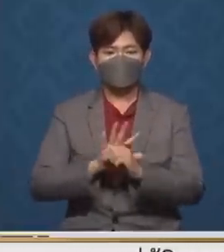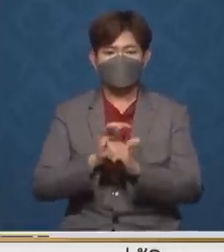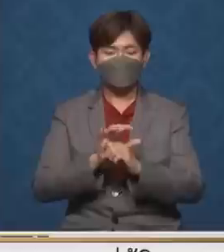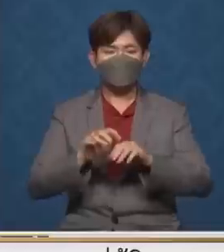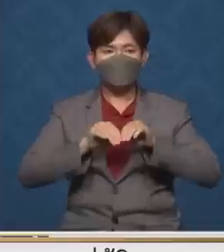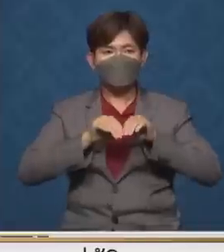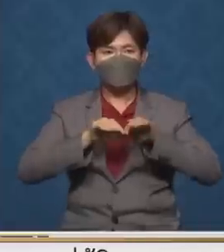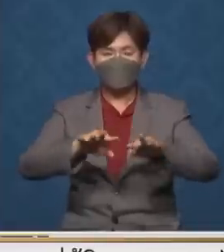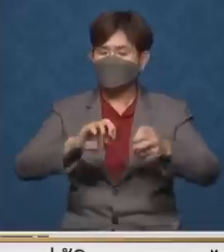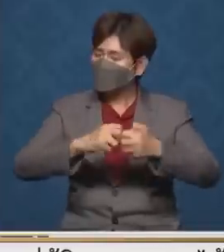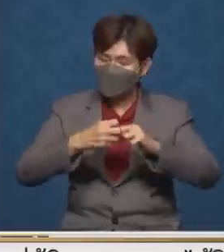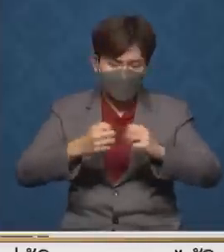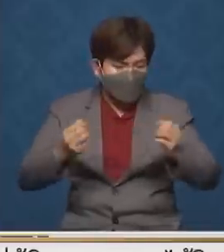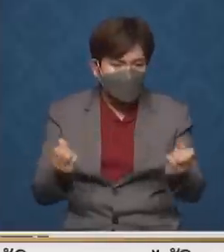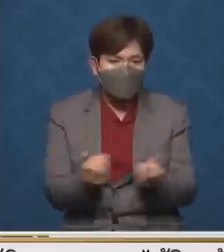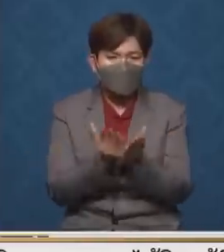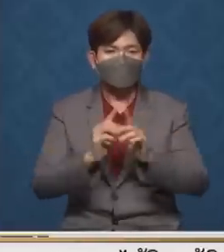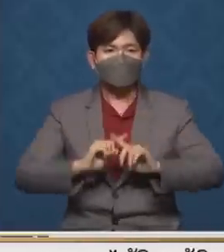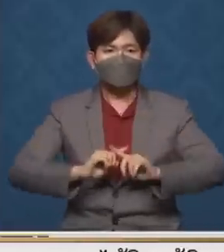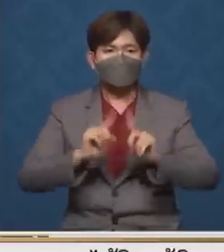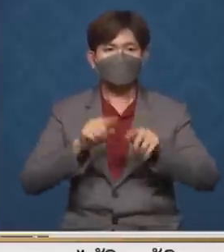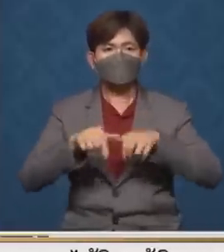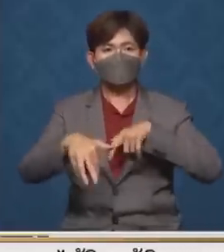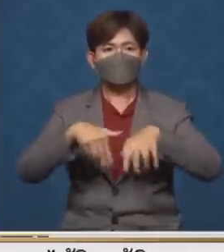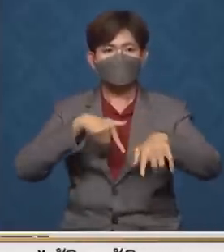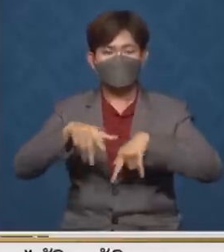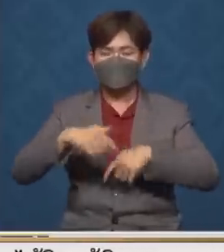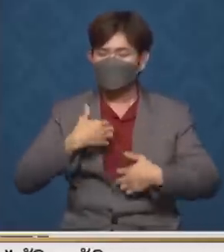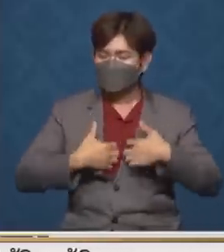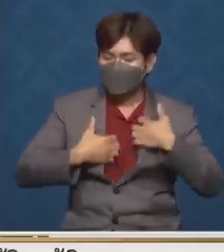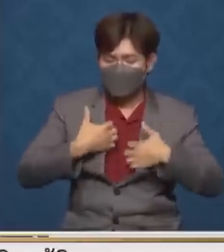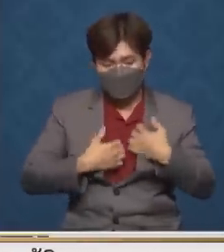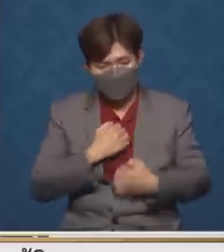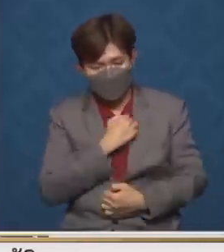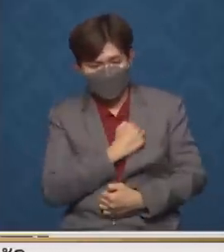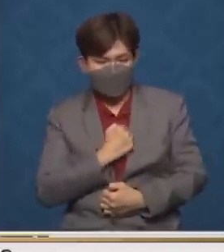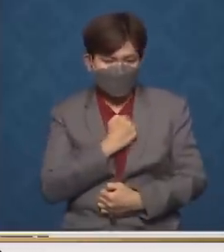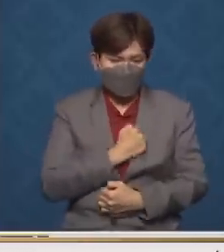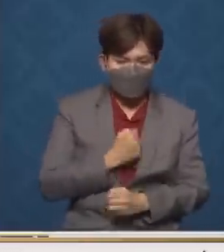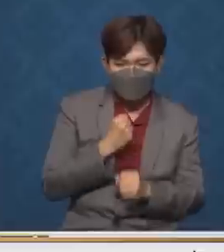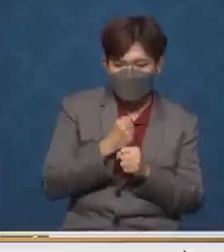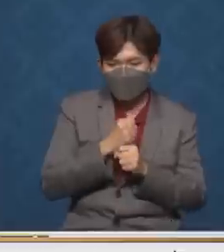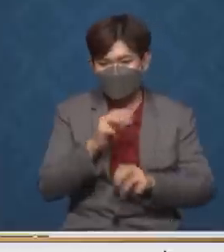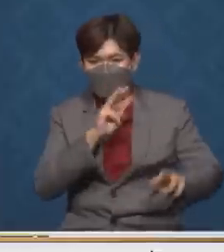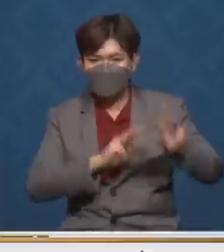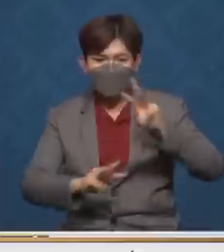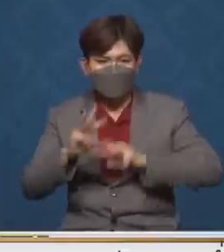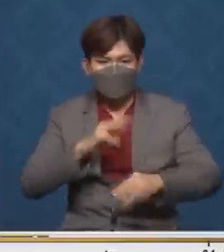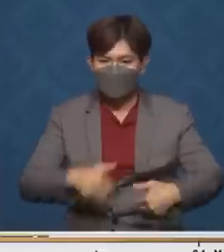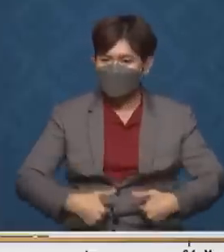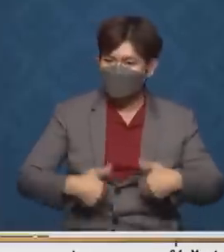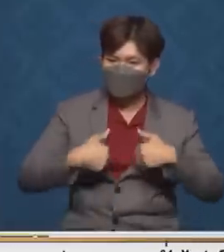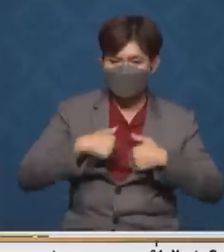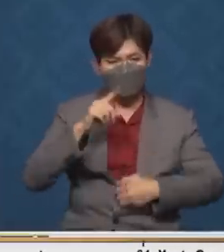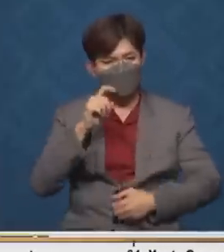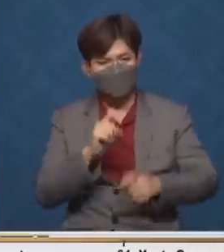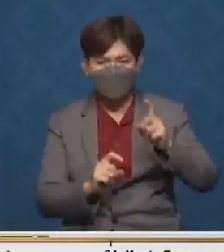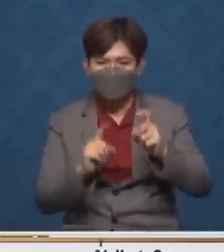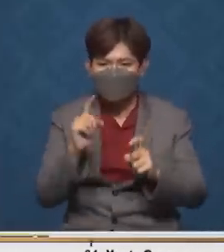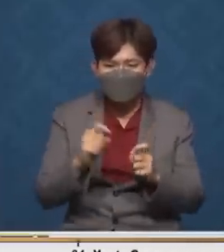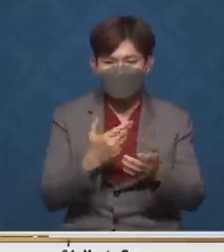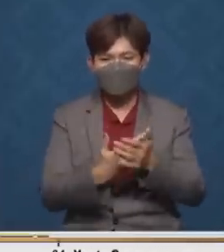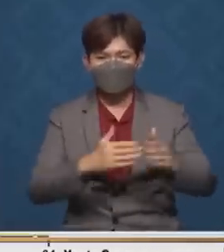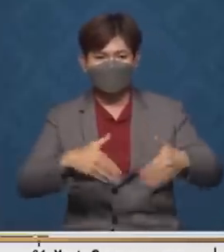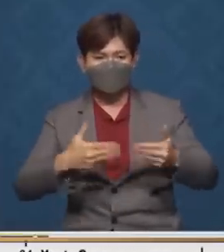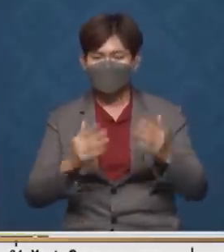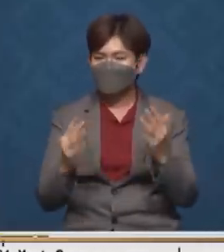บาดทดุนแรงมากยิงขึ้น พี่น้ประชาชนทุกทอรมาณเสียอาชีพ เสียชีวิต เสียรายได้หลายครอบครัวต้อง